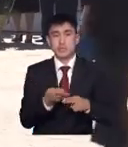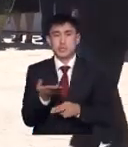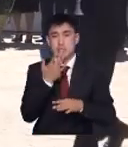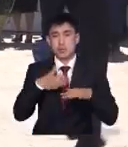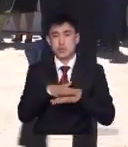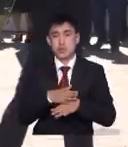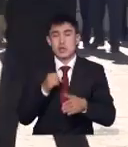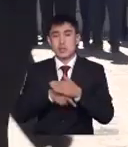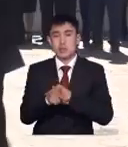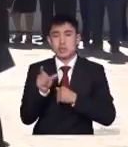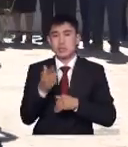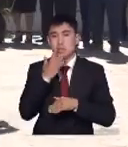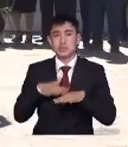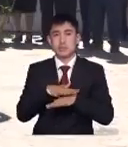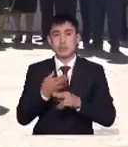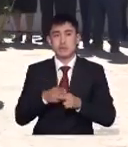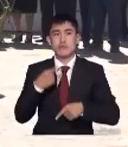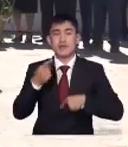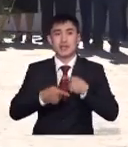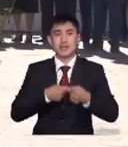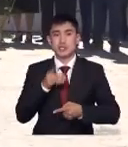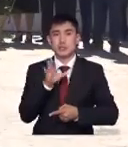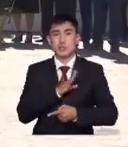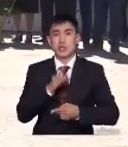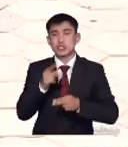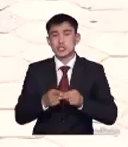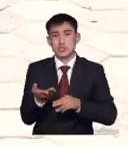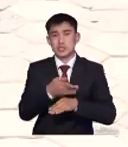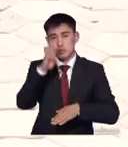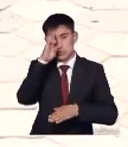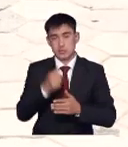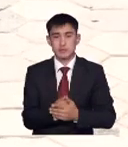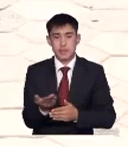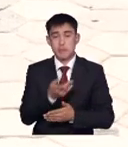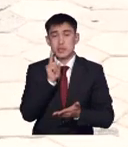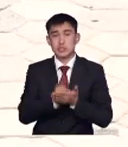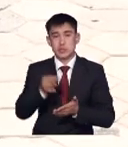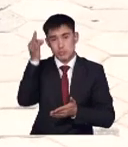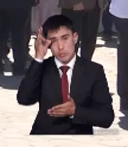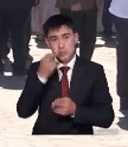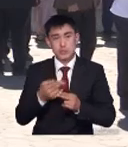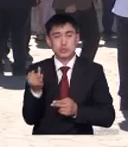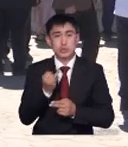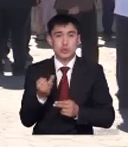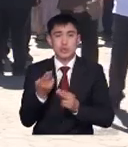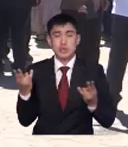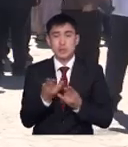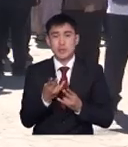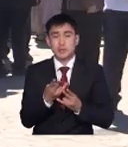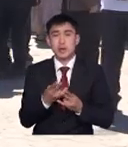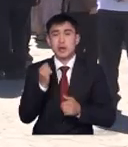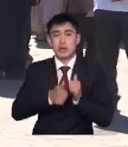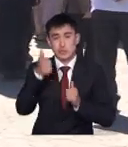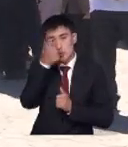также депортированным нациям, которые в дальнейшем стали частью нашего государства. Мы должны помнить эту историю. Необходимо каждый